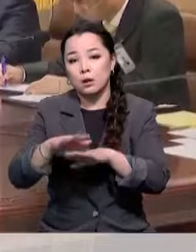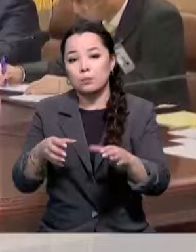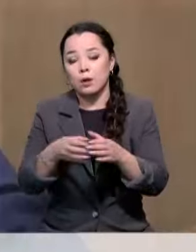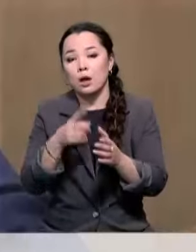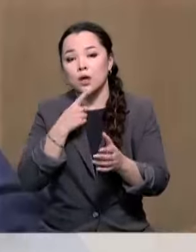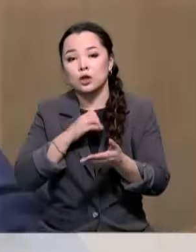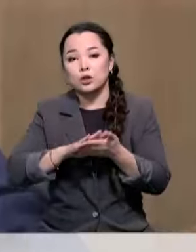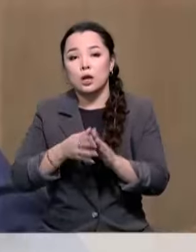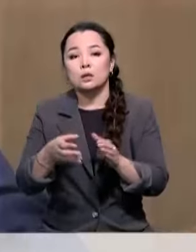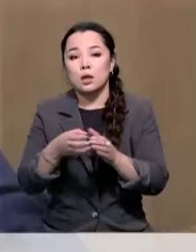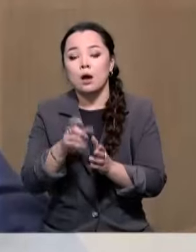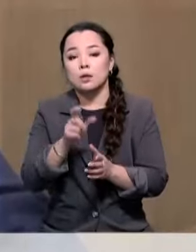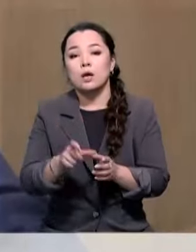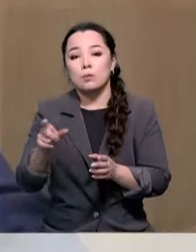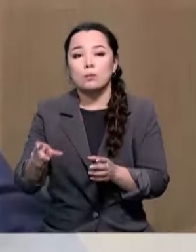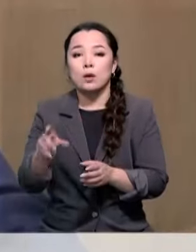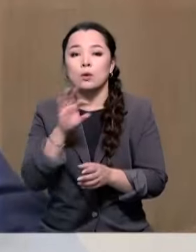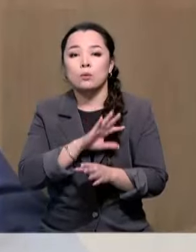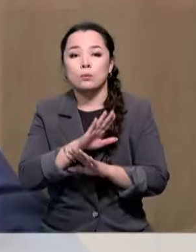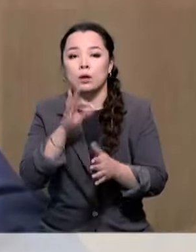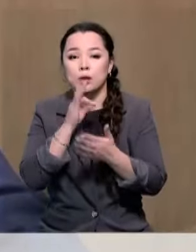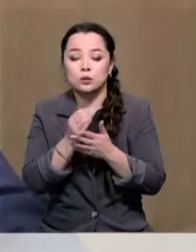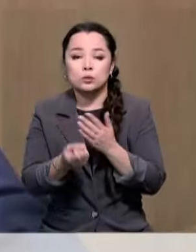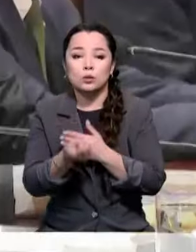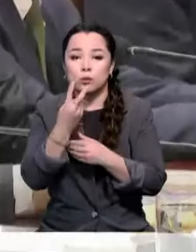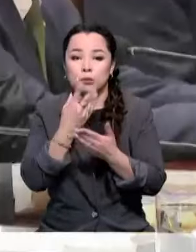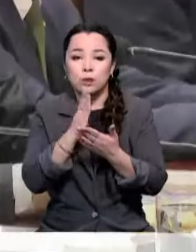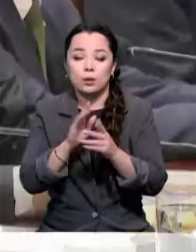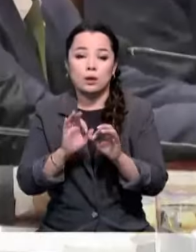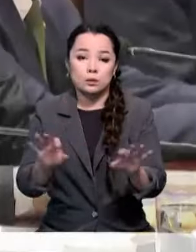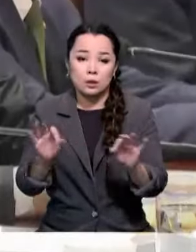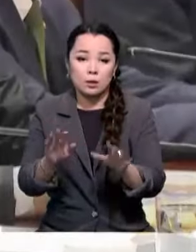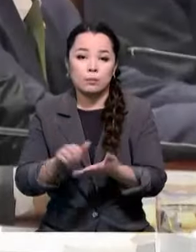әскери жағдай азаматтарға қолайсыздық туғызуы мүмкін екенін айтып, билік оны барынша азайтуға тырысатын